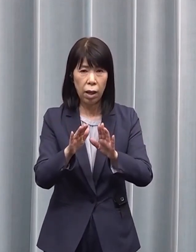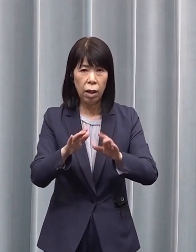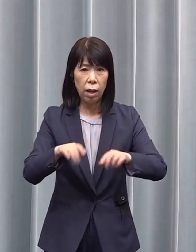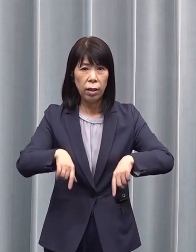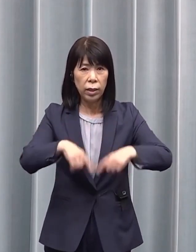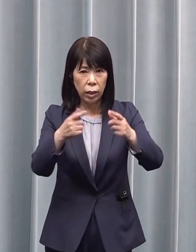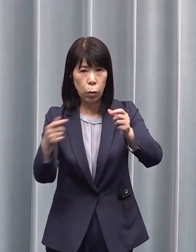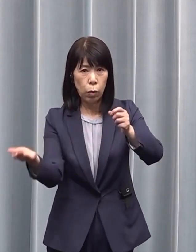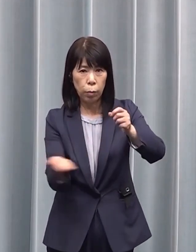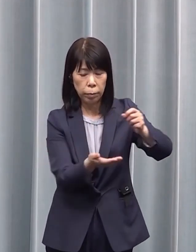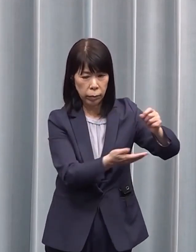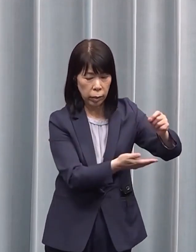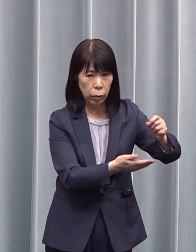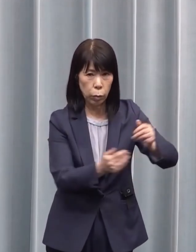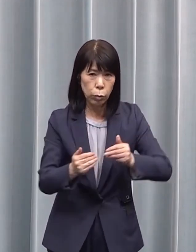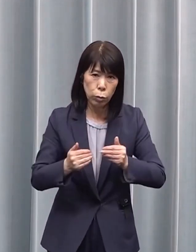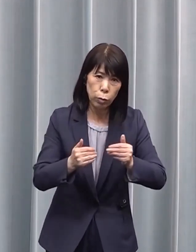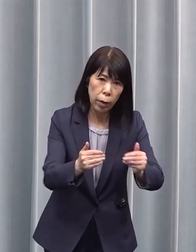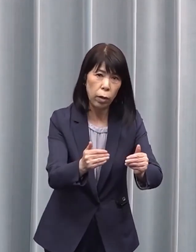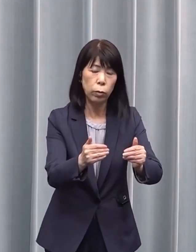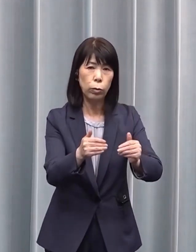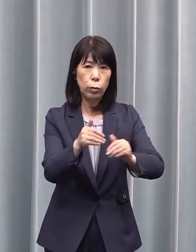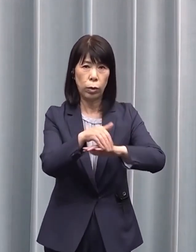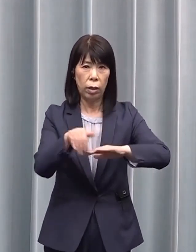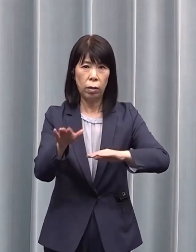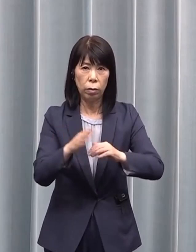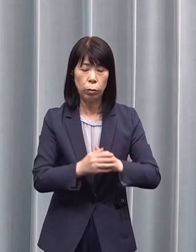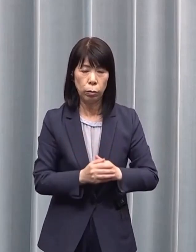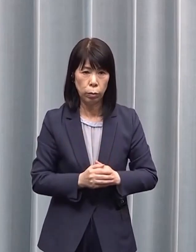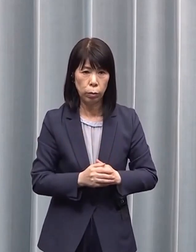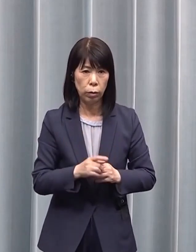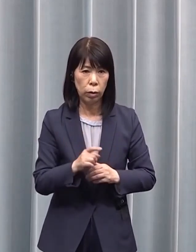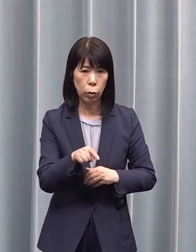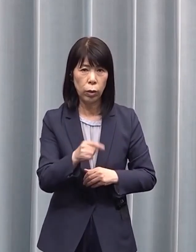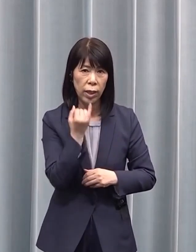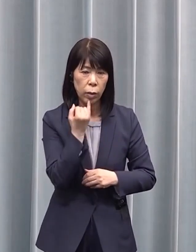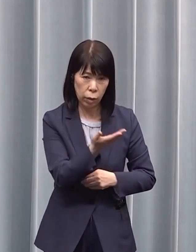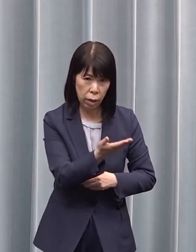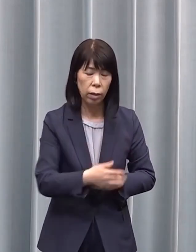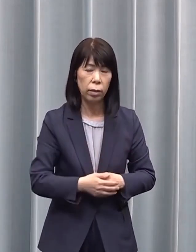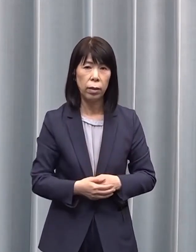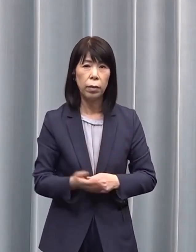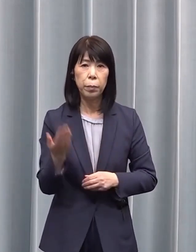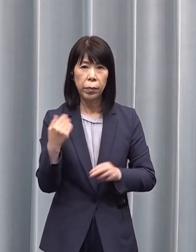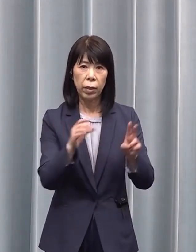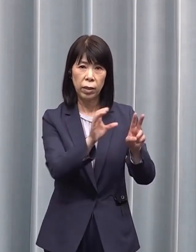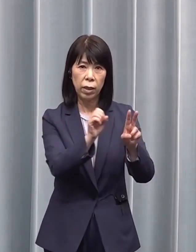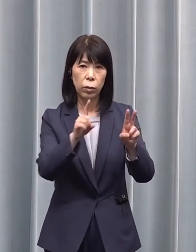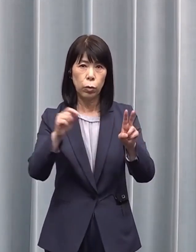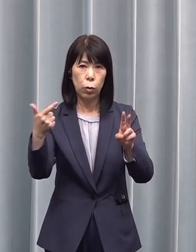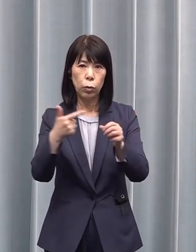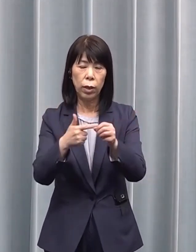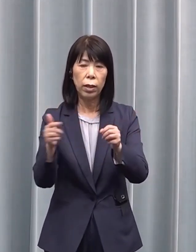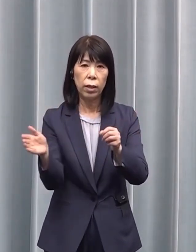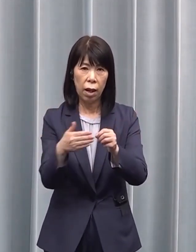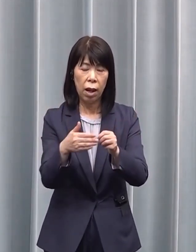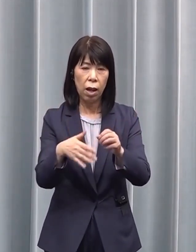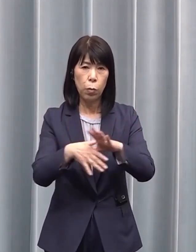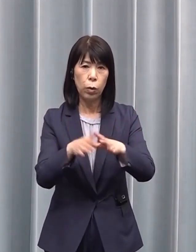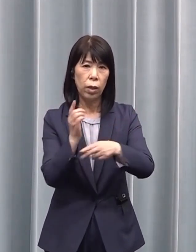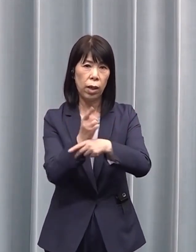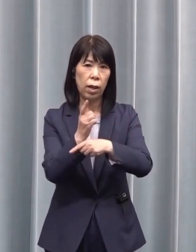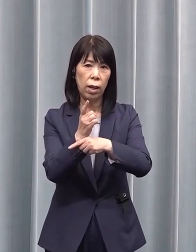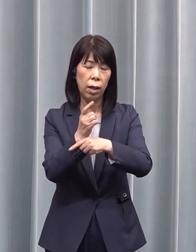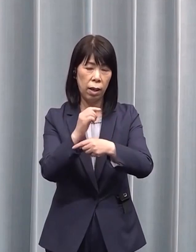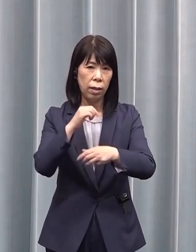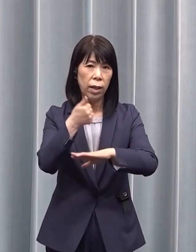。果たしてそれでいいのでしょうか。お答えください。 2016年から1年間文部科学大臣を務めており